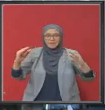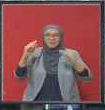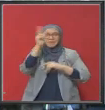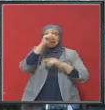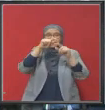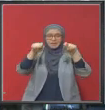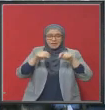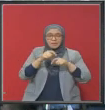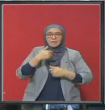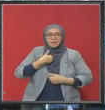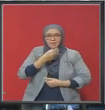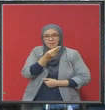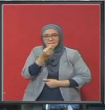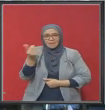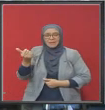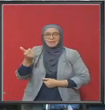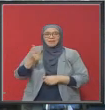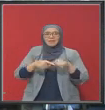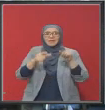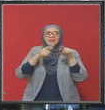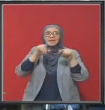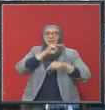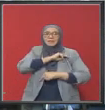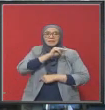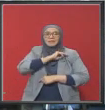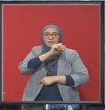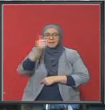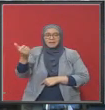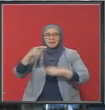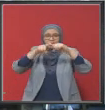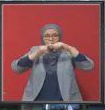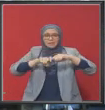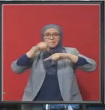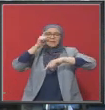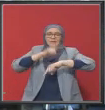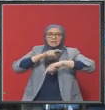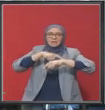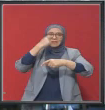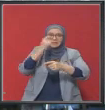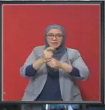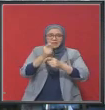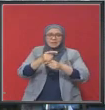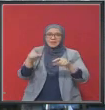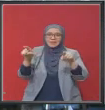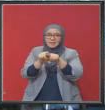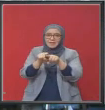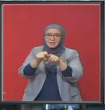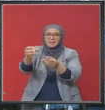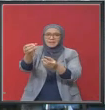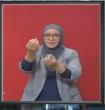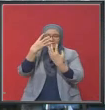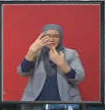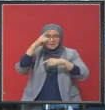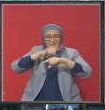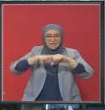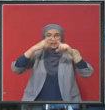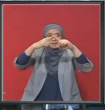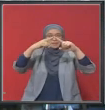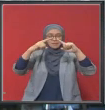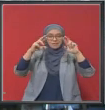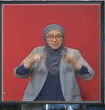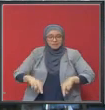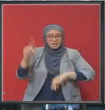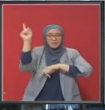masing-masing selain daripada pekerja di atas Kitty juga telah melaksanakan use berikut yang pertamanya